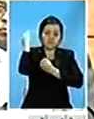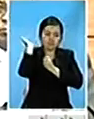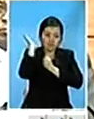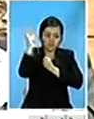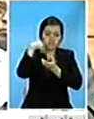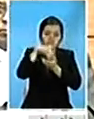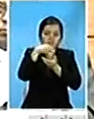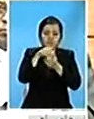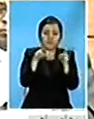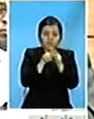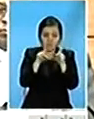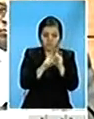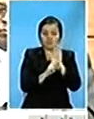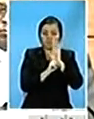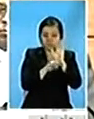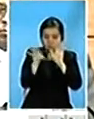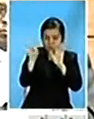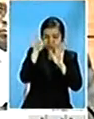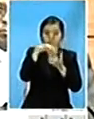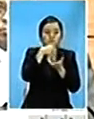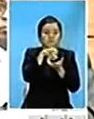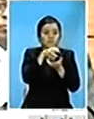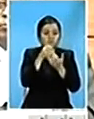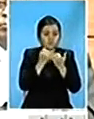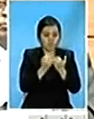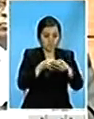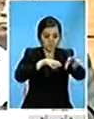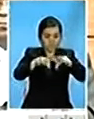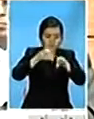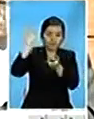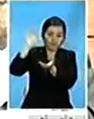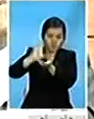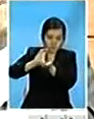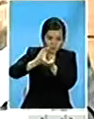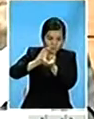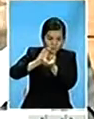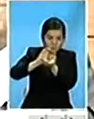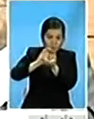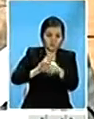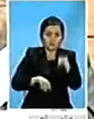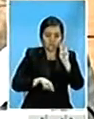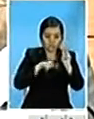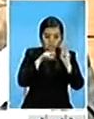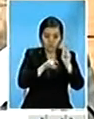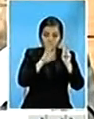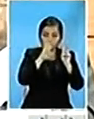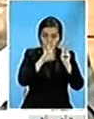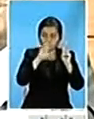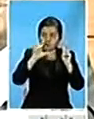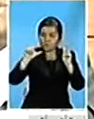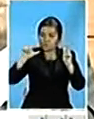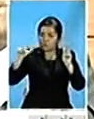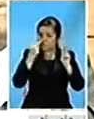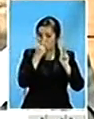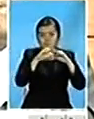ครับตัวอย่างหนึ่งที่ผมอยากหยิบยกขึ้นมาว่าการจัดสรรงบประมาณโดยรัฐบาล 2.4 ล้านล้านบาทนั้นไม่สม